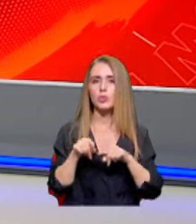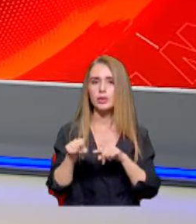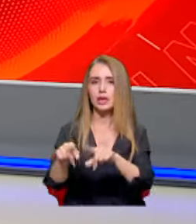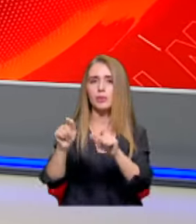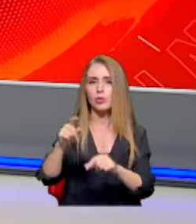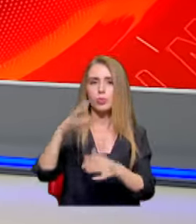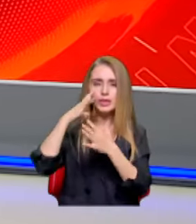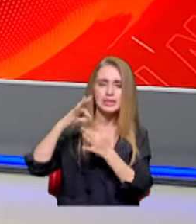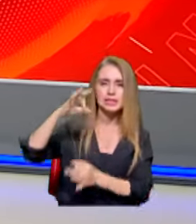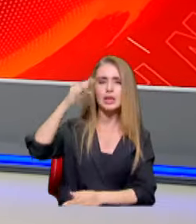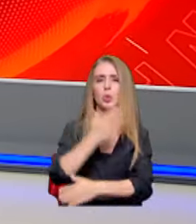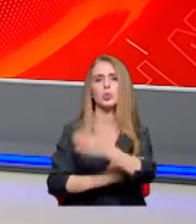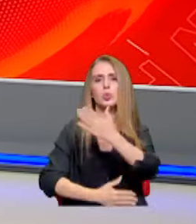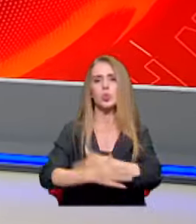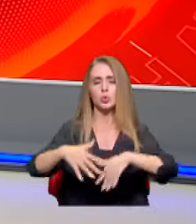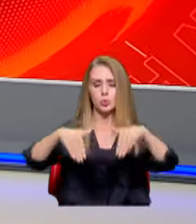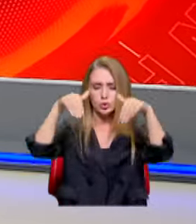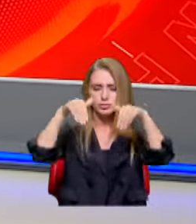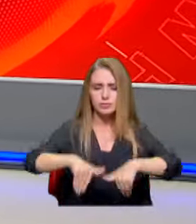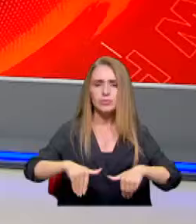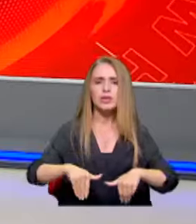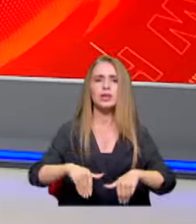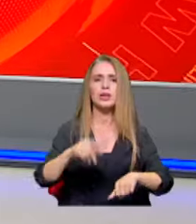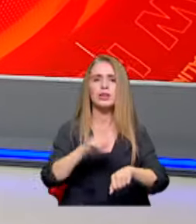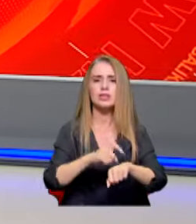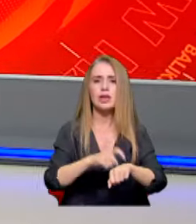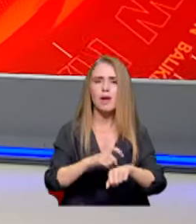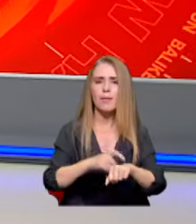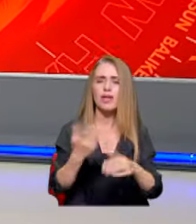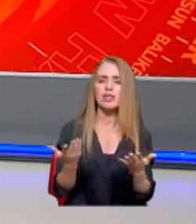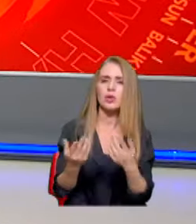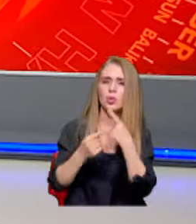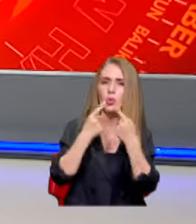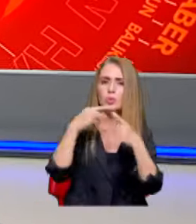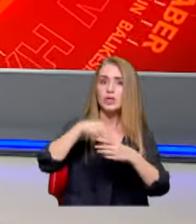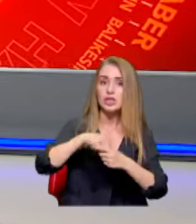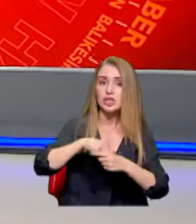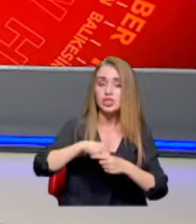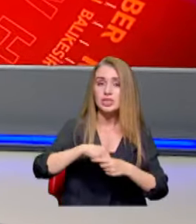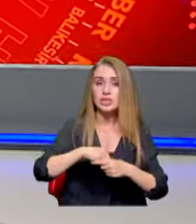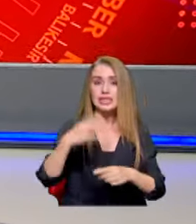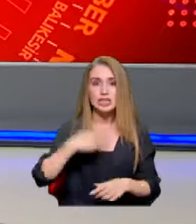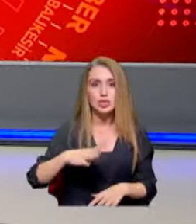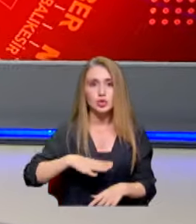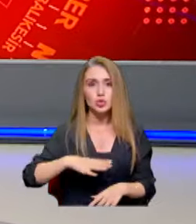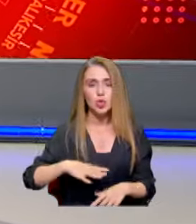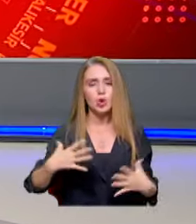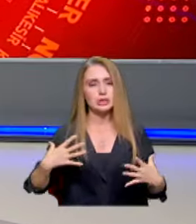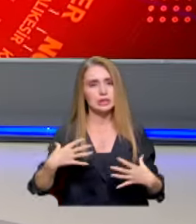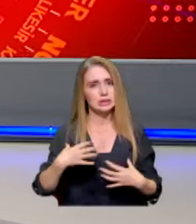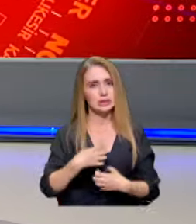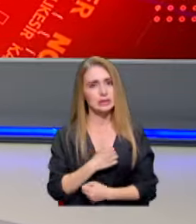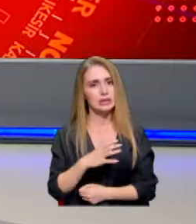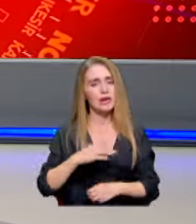insanları yoruyor böyle cenazelerde konuşmak için fotoğraf vermek için de çok istekli görünen siyasetçiler biraz can sıkıyor buna